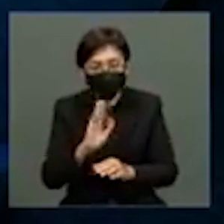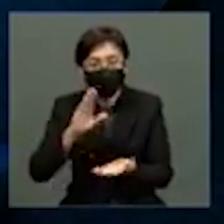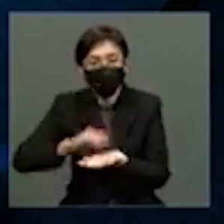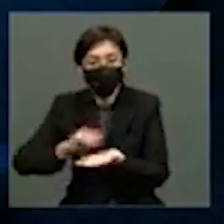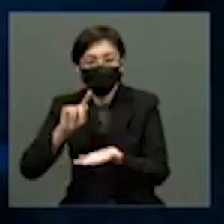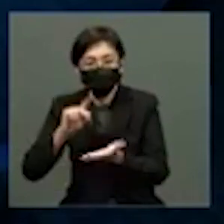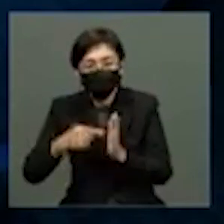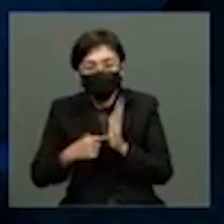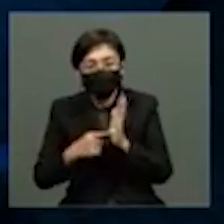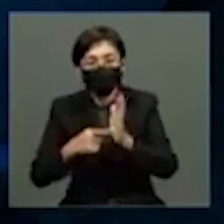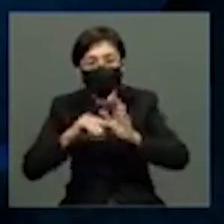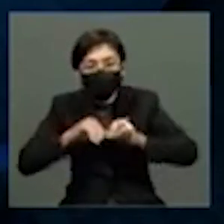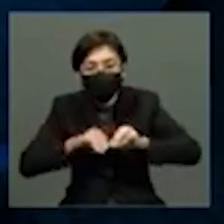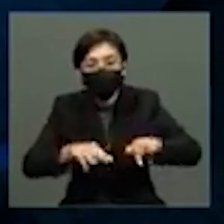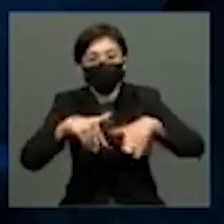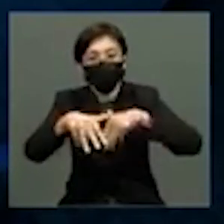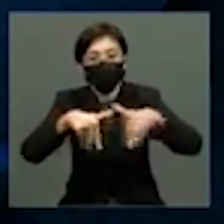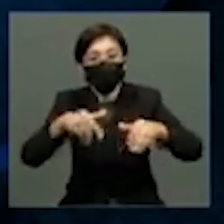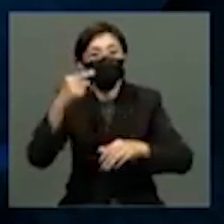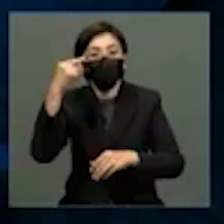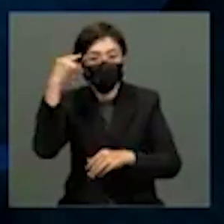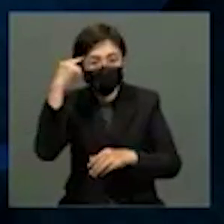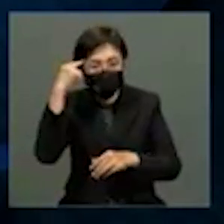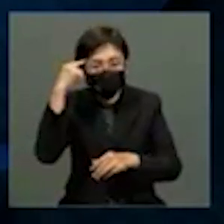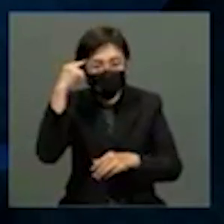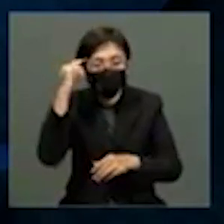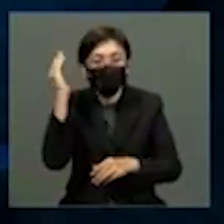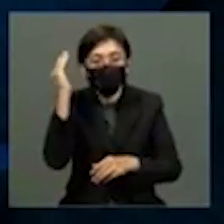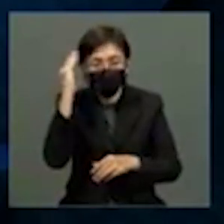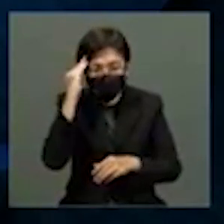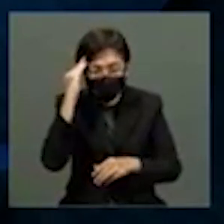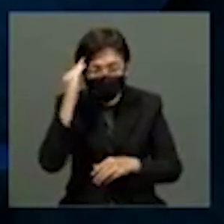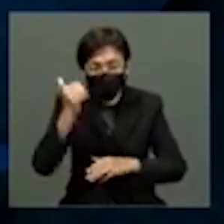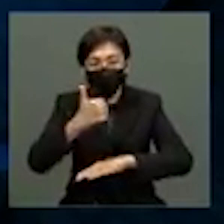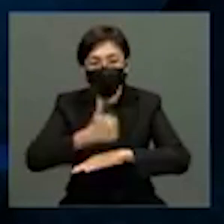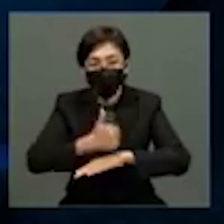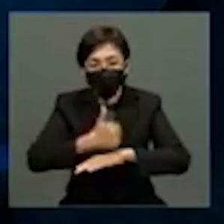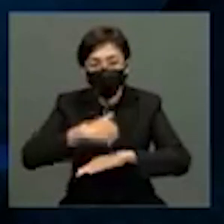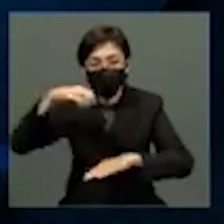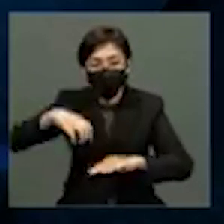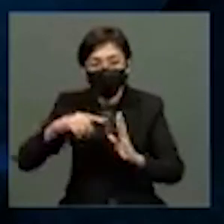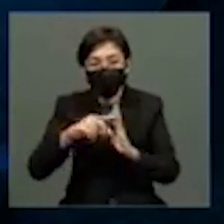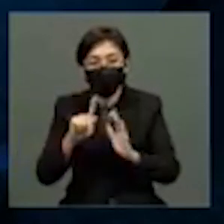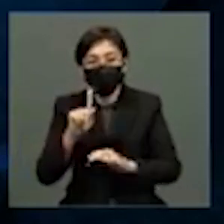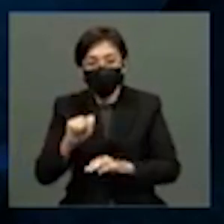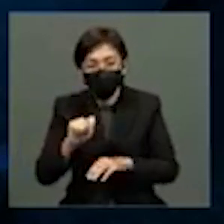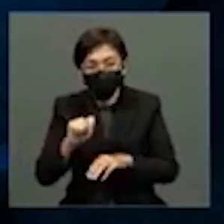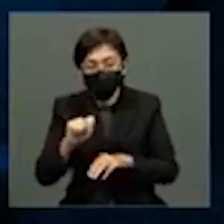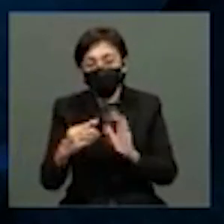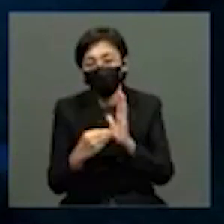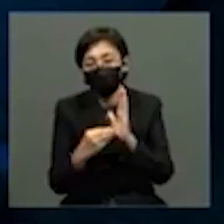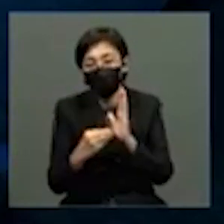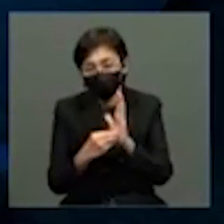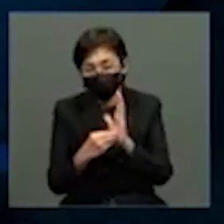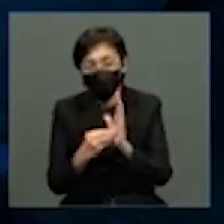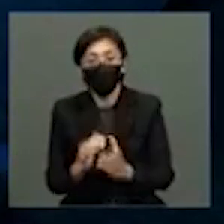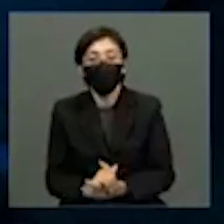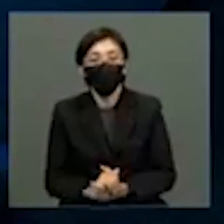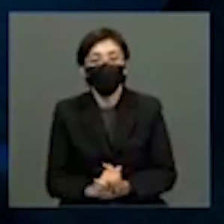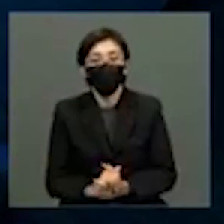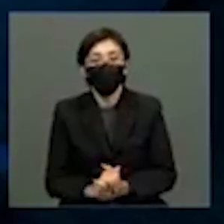ลชุดนี้ให้กับพี่น้องประชาชนได้รับทราบผอ.สำนักงานเขตนะครับของกทม.